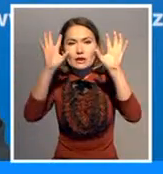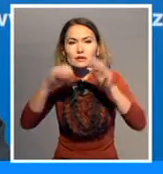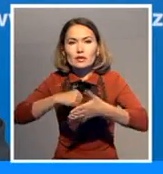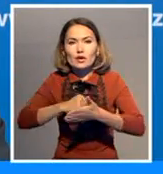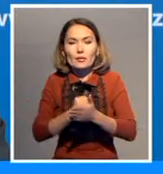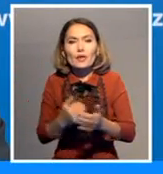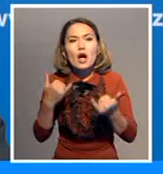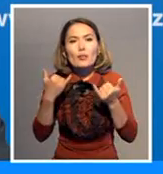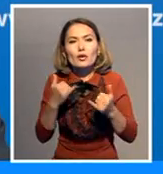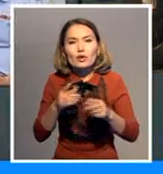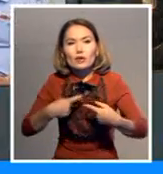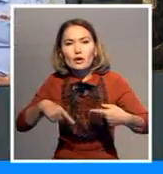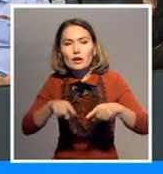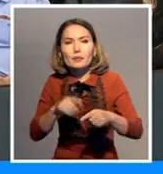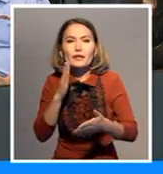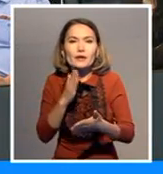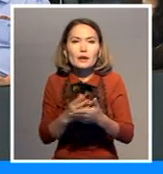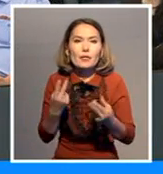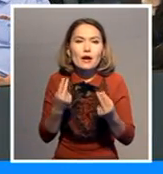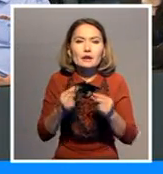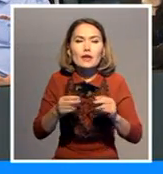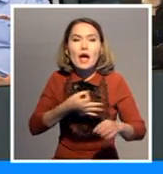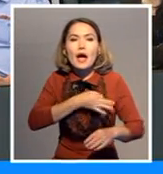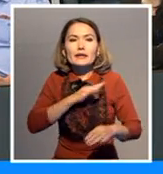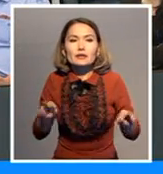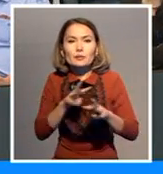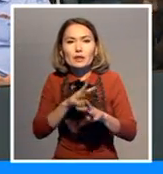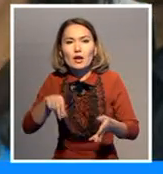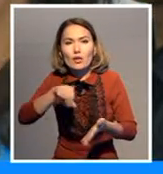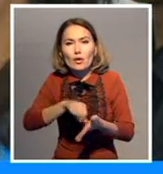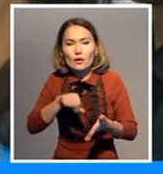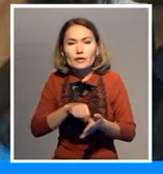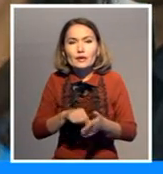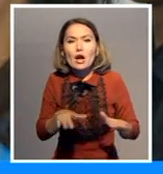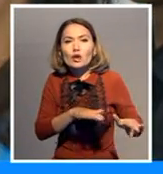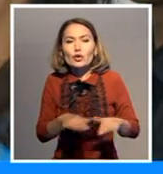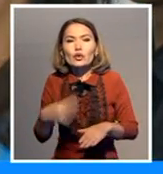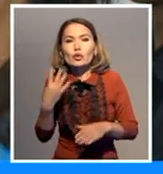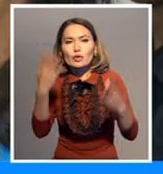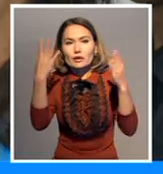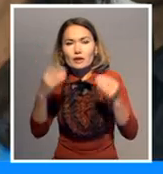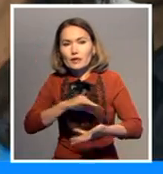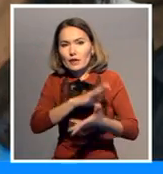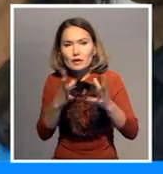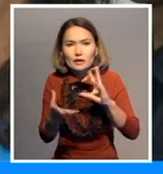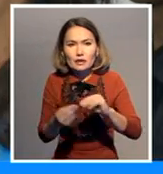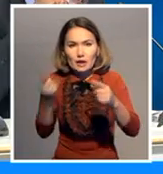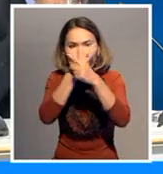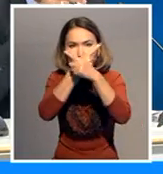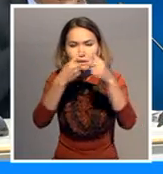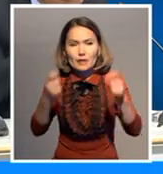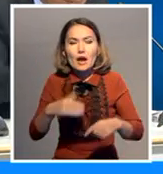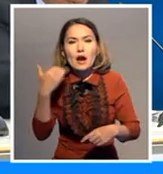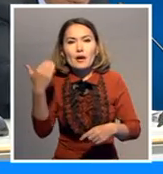мүлікті жария етуді ұйымдастыруға тікелей жауапты қаржы және әділет министрлігінің өкілдері науқанның 4 күндік нәтижесін хабардар етті.